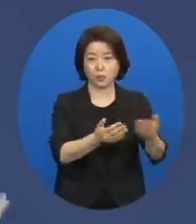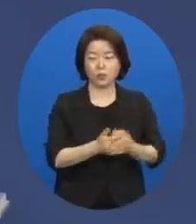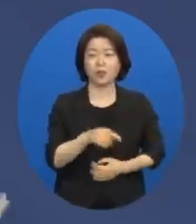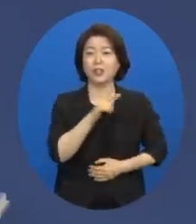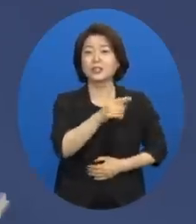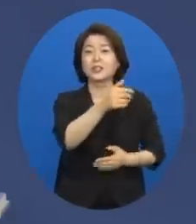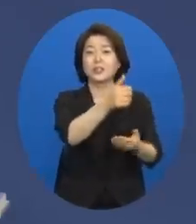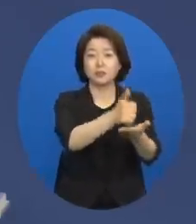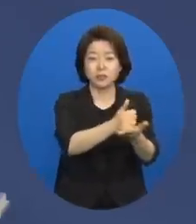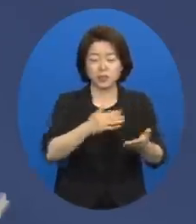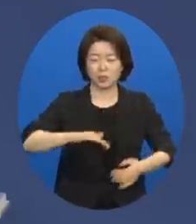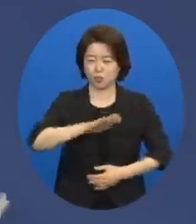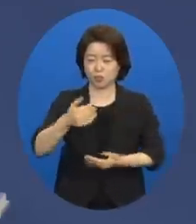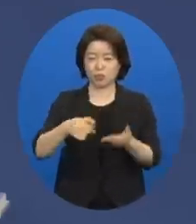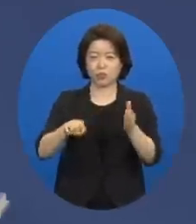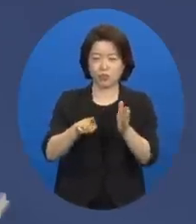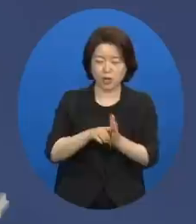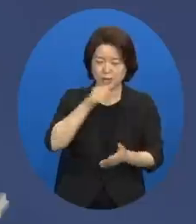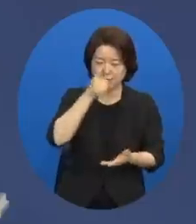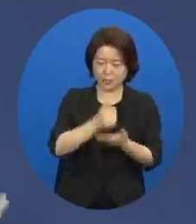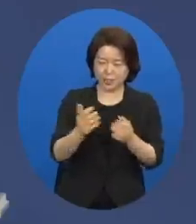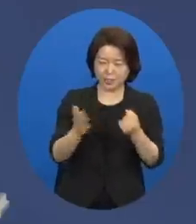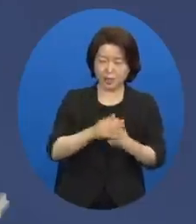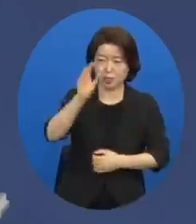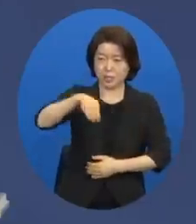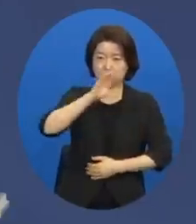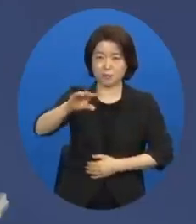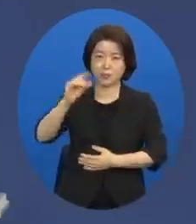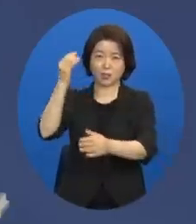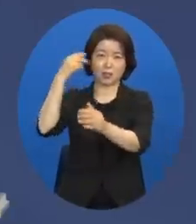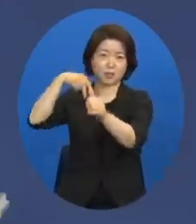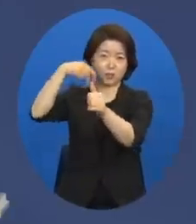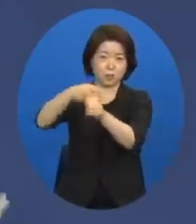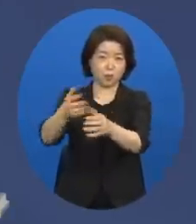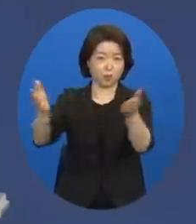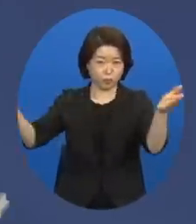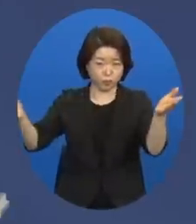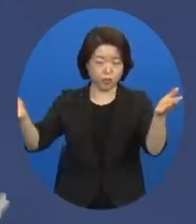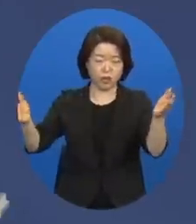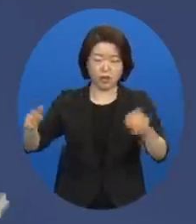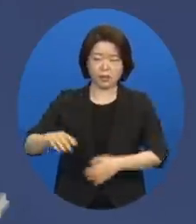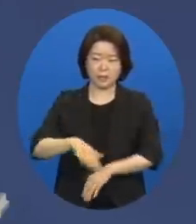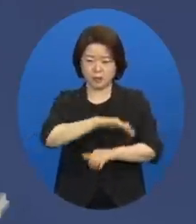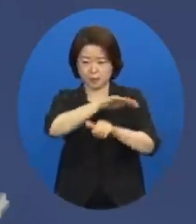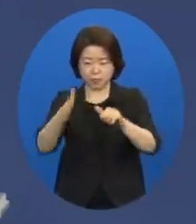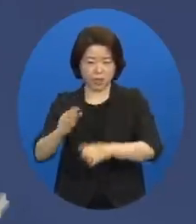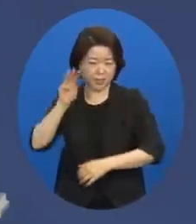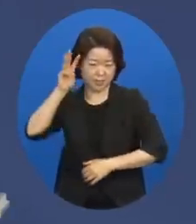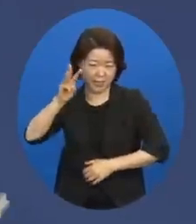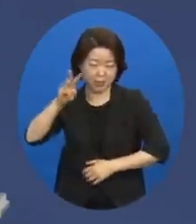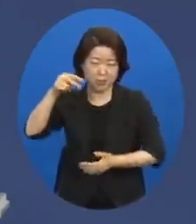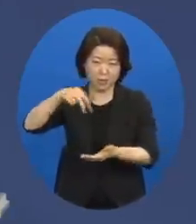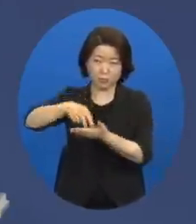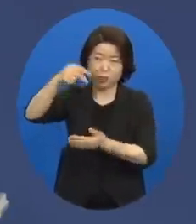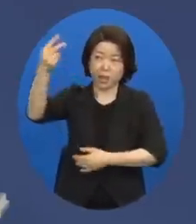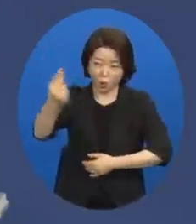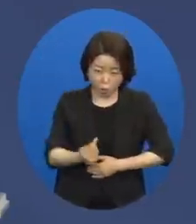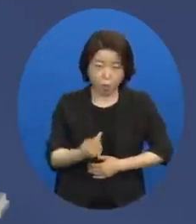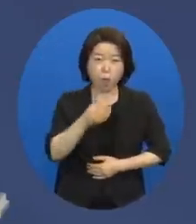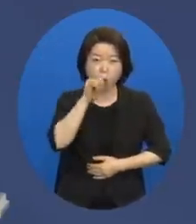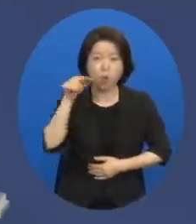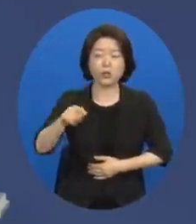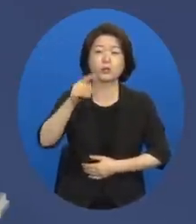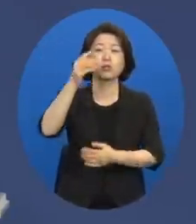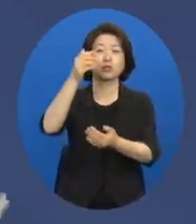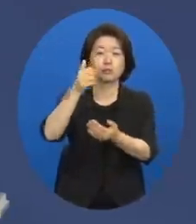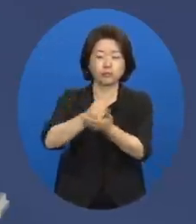그분이 우리를 위하여 우리 죄 때문에 십자가에 죽으시고 그리고 사흘 만에 다시 부활하셨다는 바로 그분이